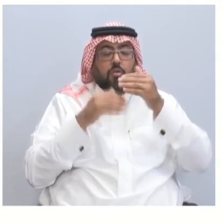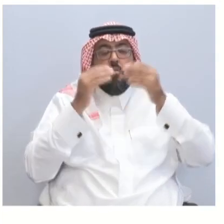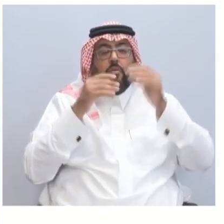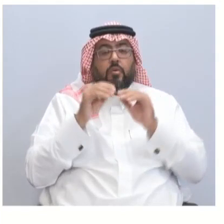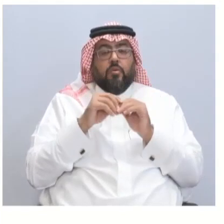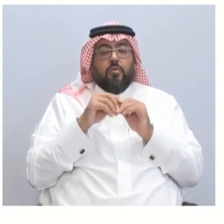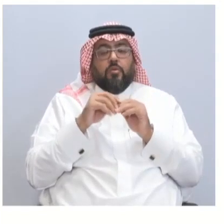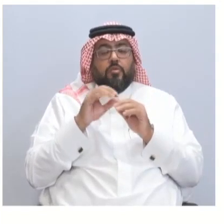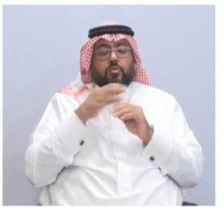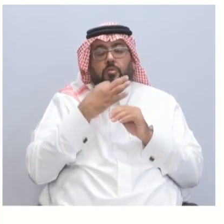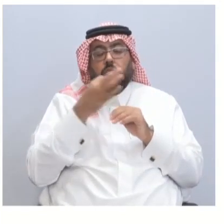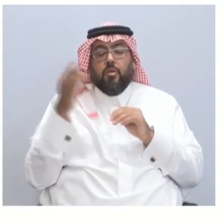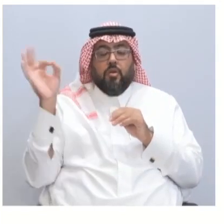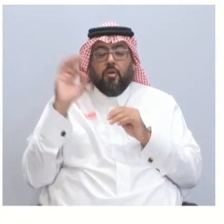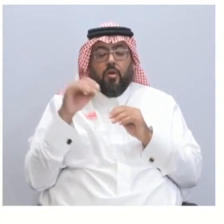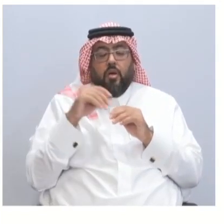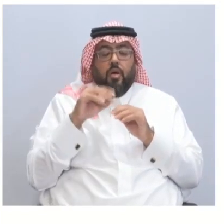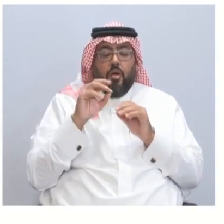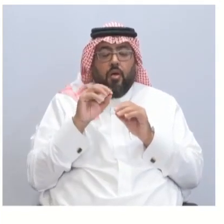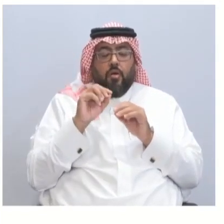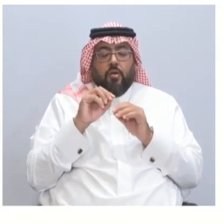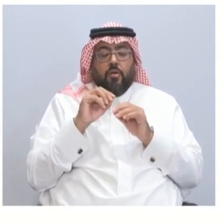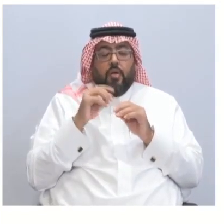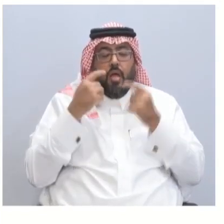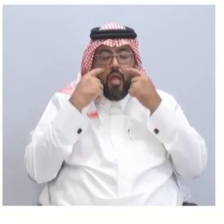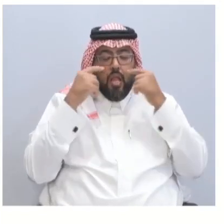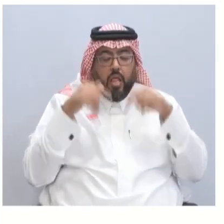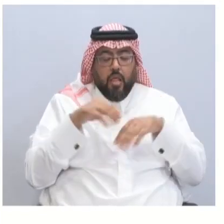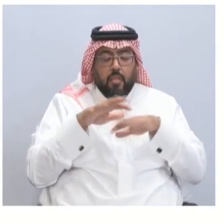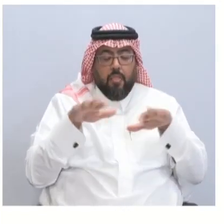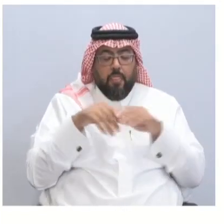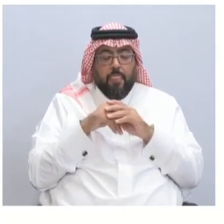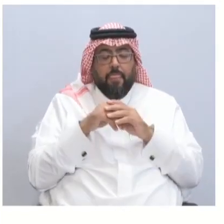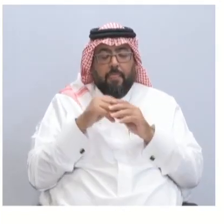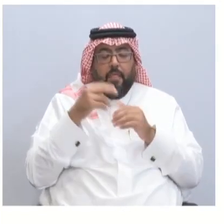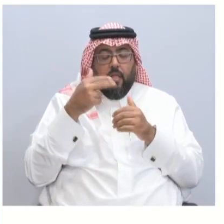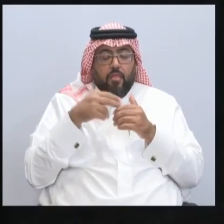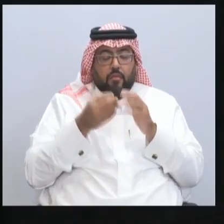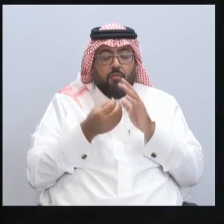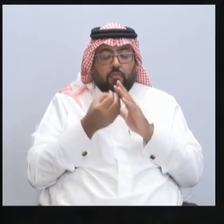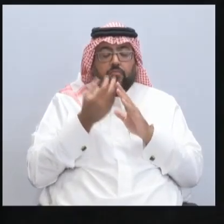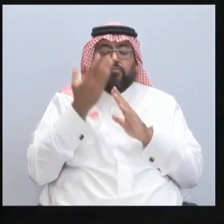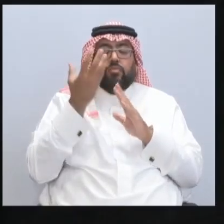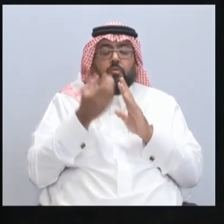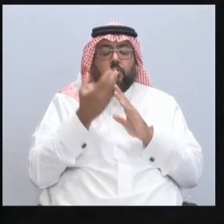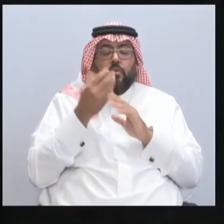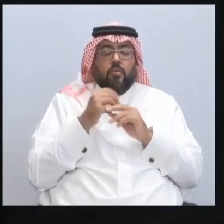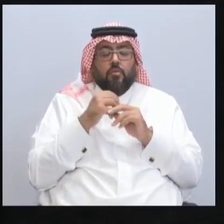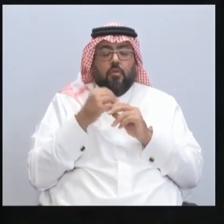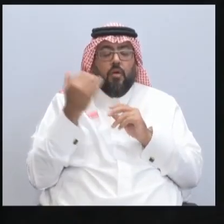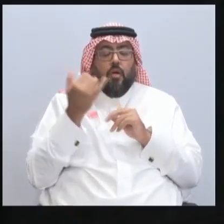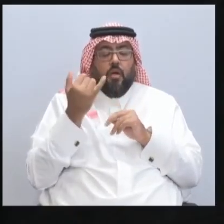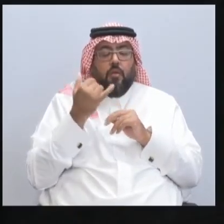شملت جميع نواحي الحياه هذا النفط والثروه المعدنيه